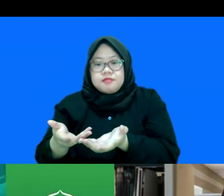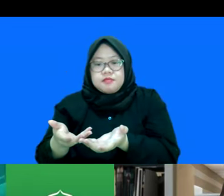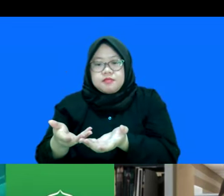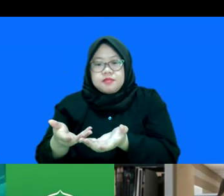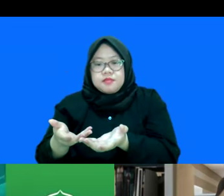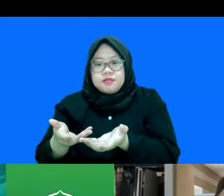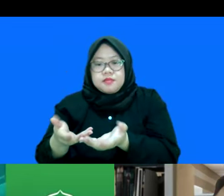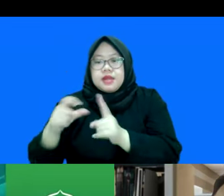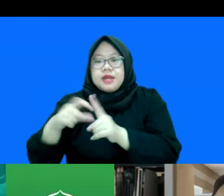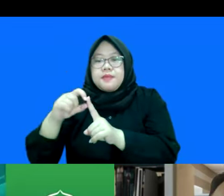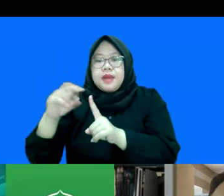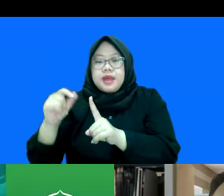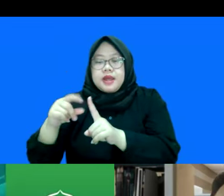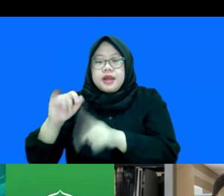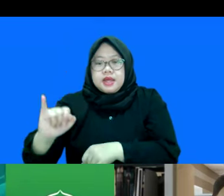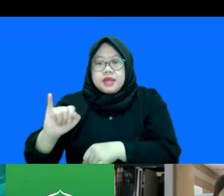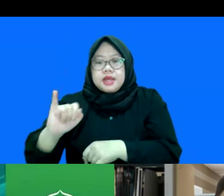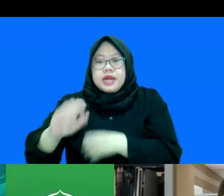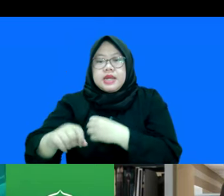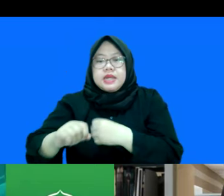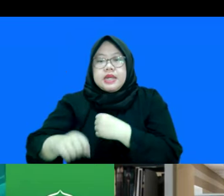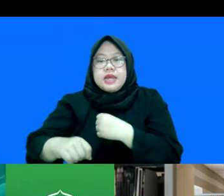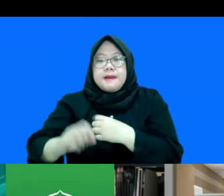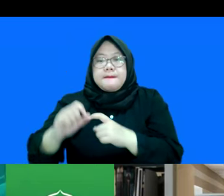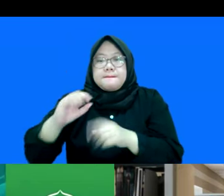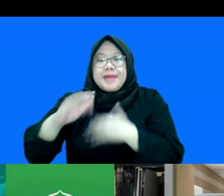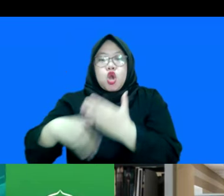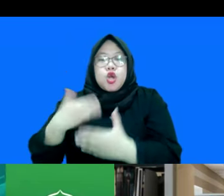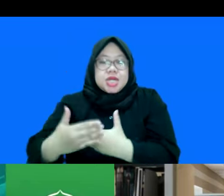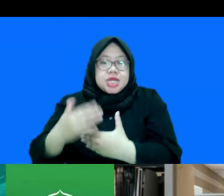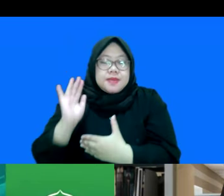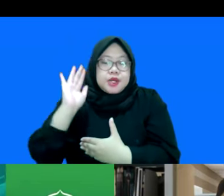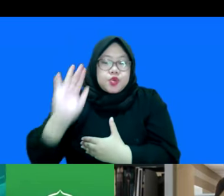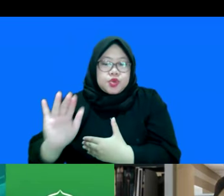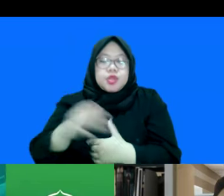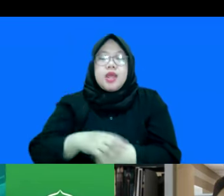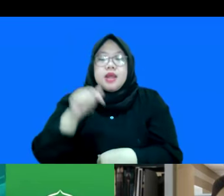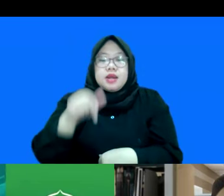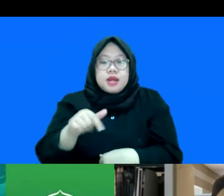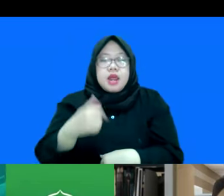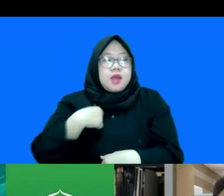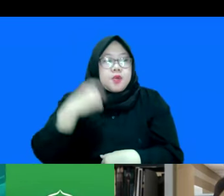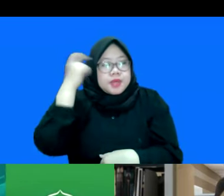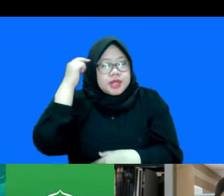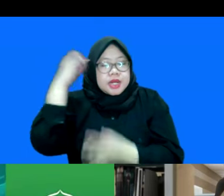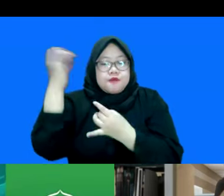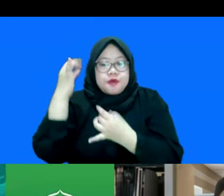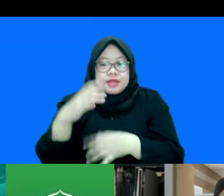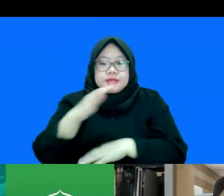DPR RI di periode berikutnya. Saya kira ini berita yang baik begitu ya.